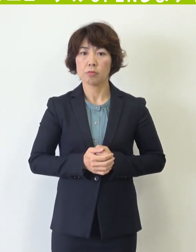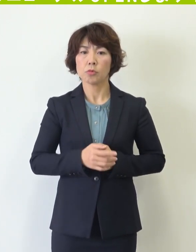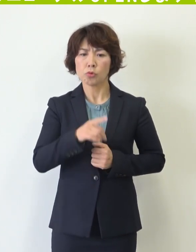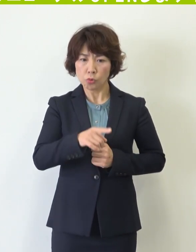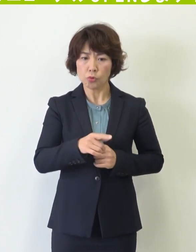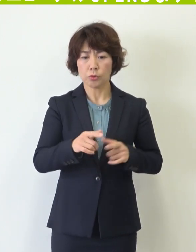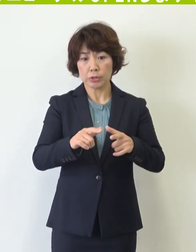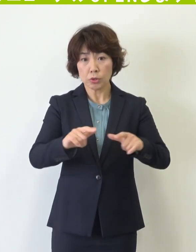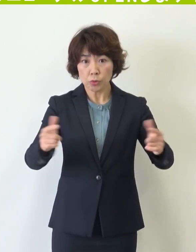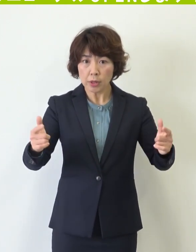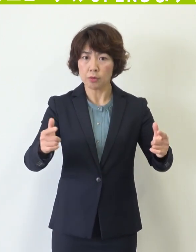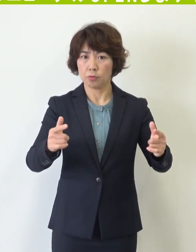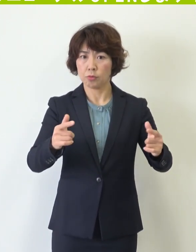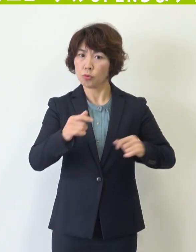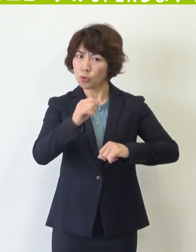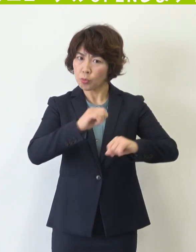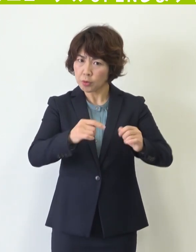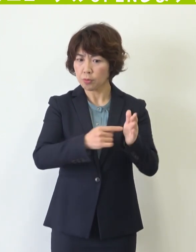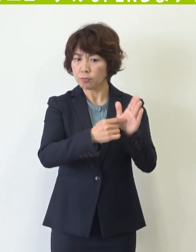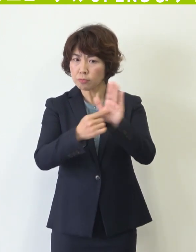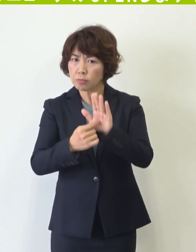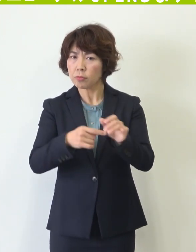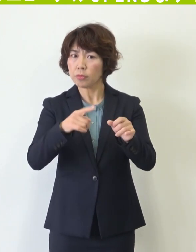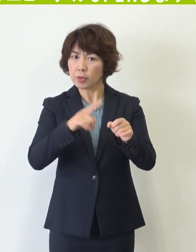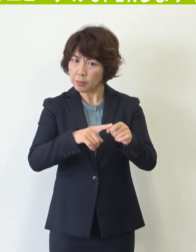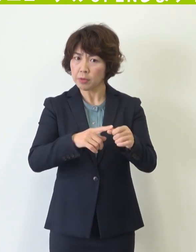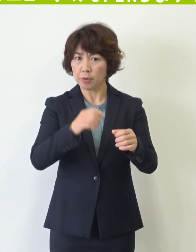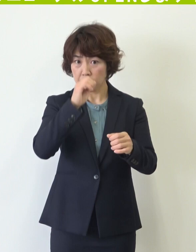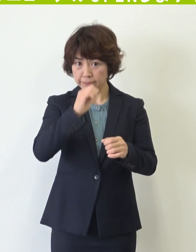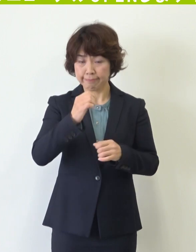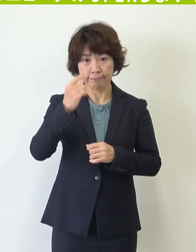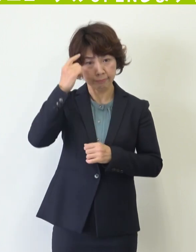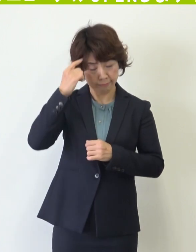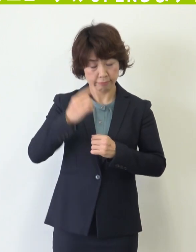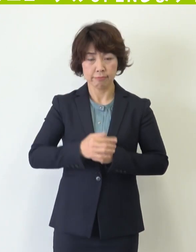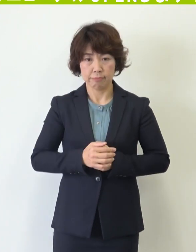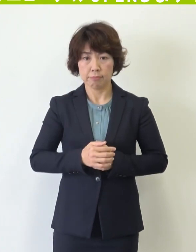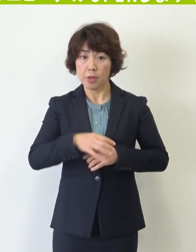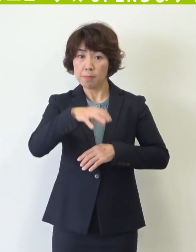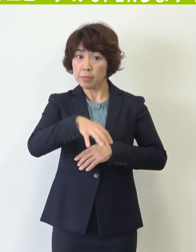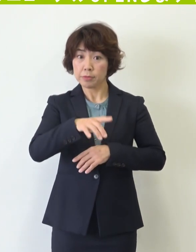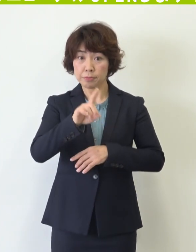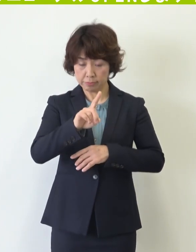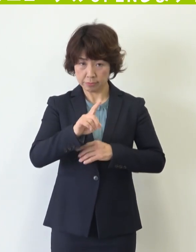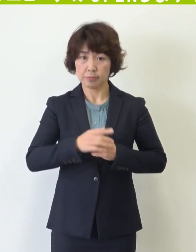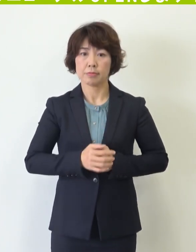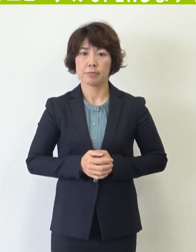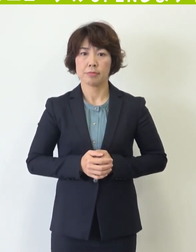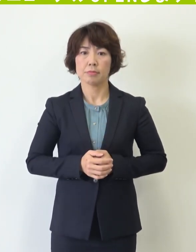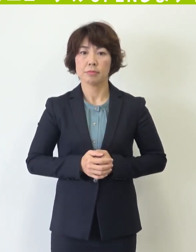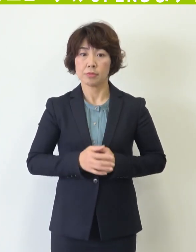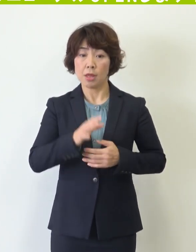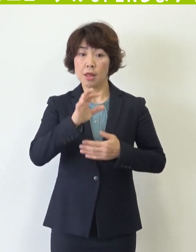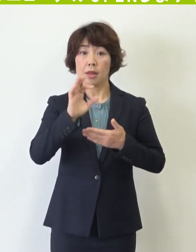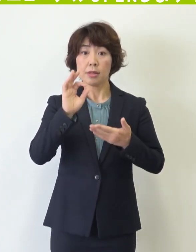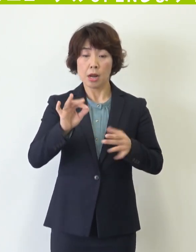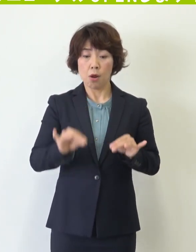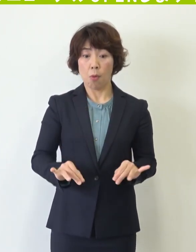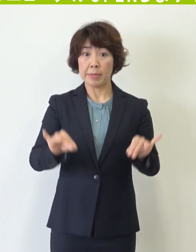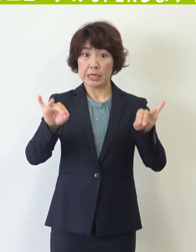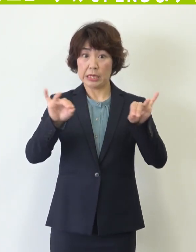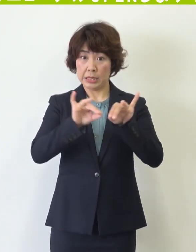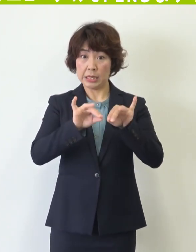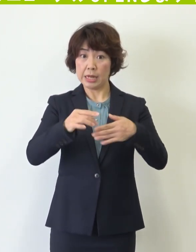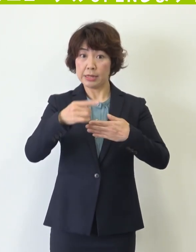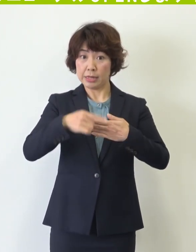取り込んでいるというその動きを見せていくということにも繋がるかなというふうに思っております場所としてはですねあのならファミリー